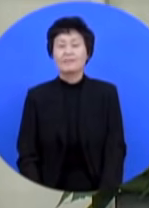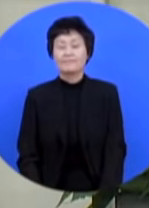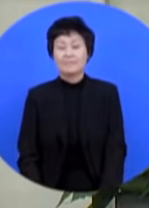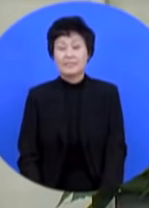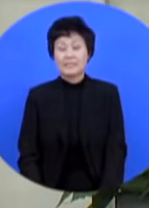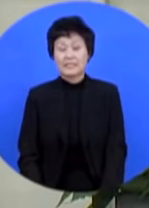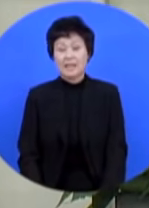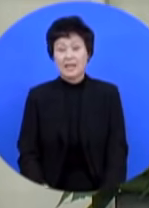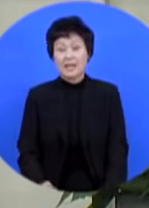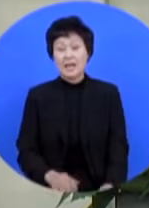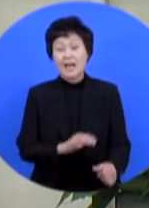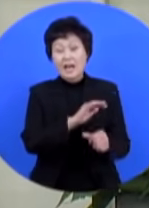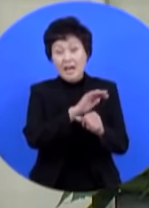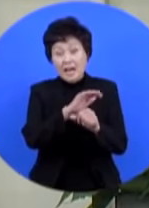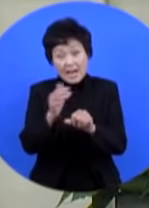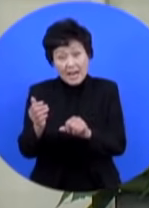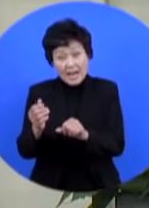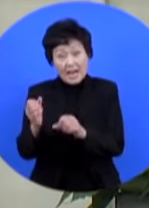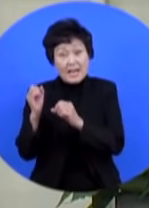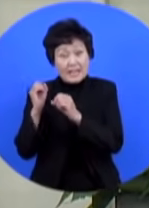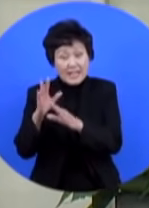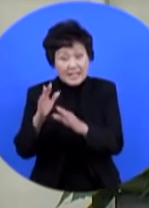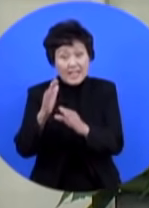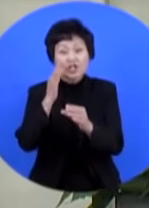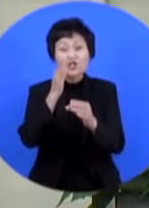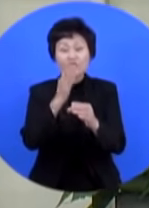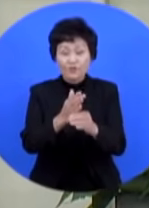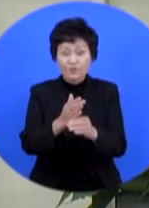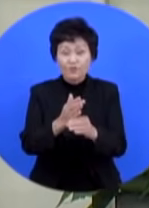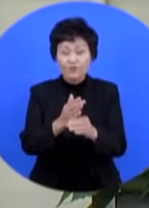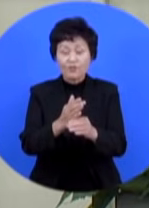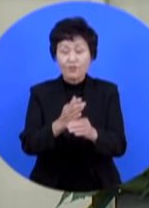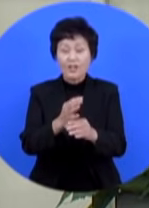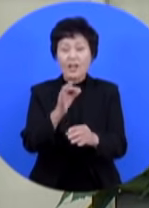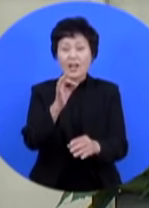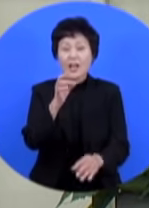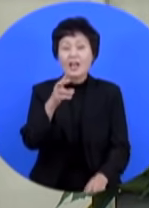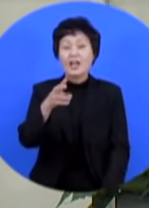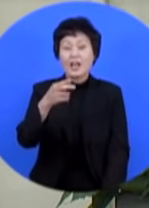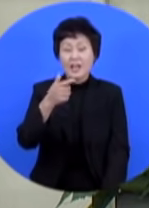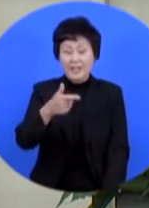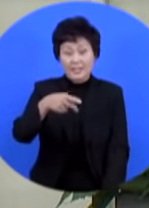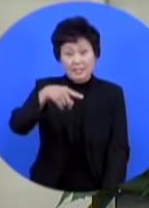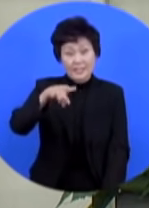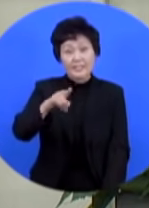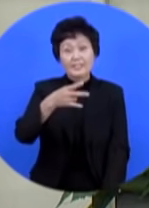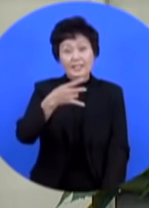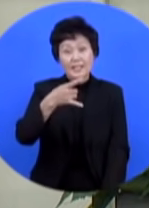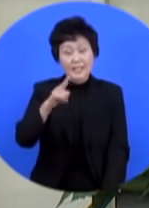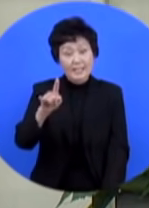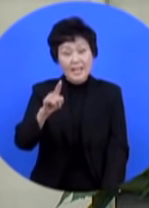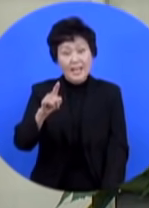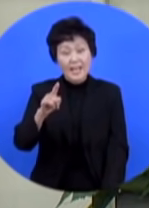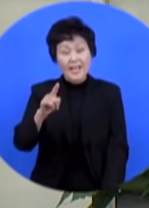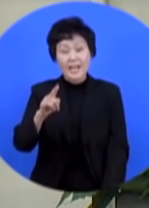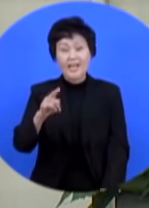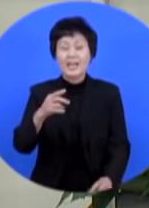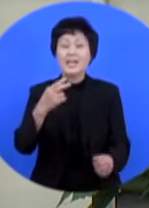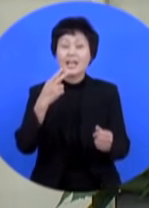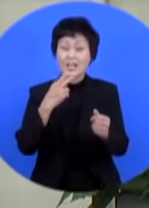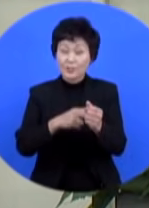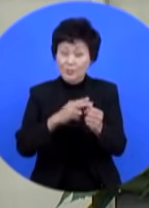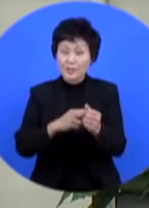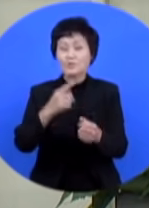네. 연세대학 특임 교수로 계시는 김정주 교수님께서 네네. 오셔서 저희 부부를